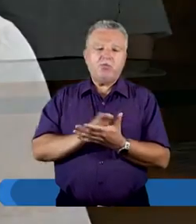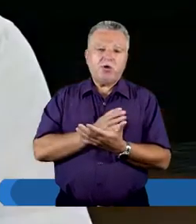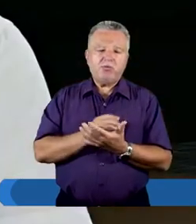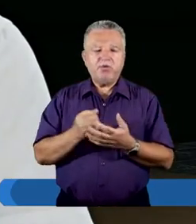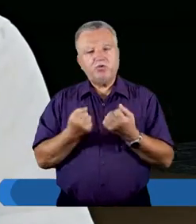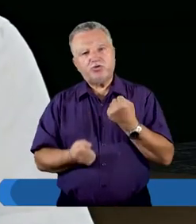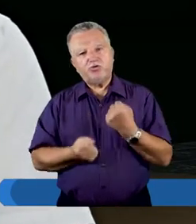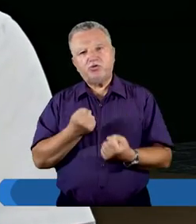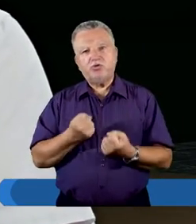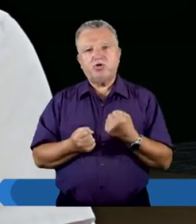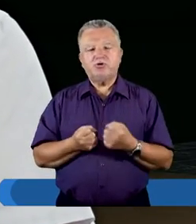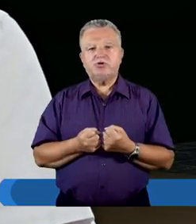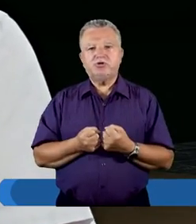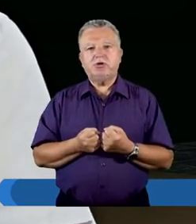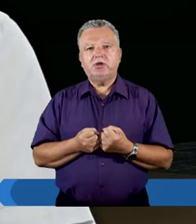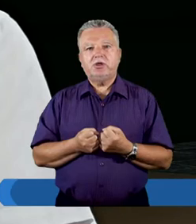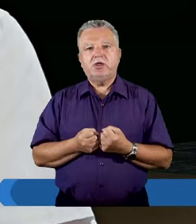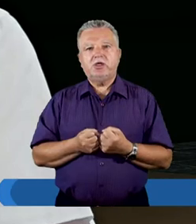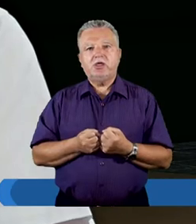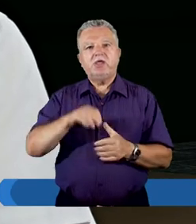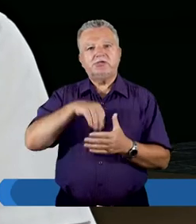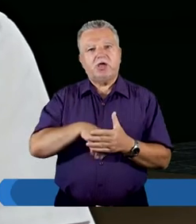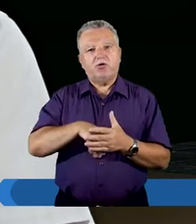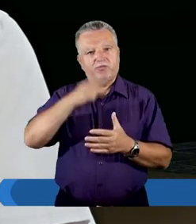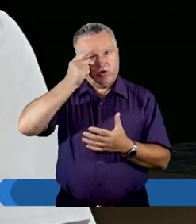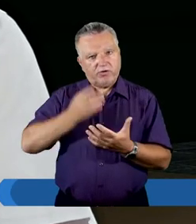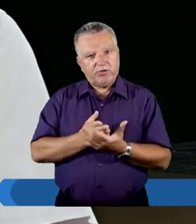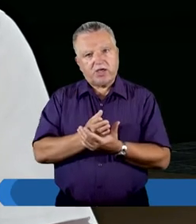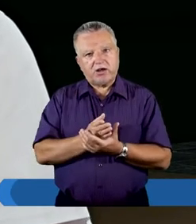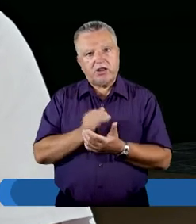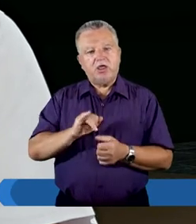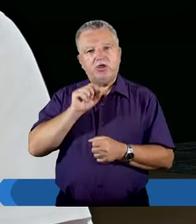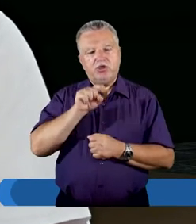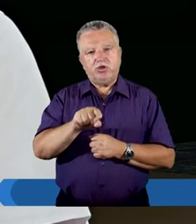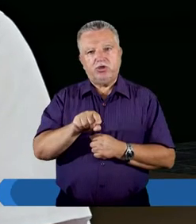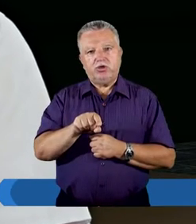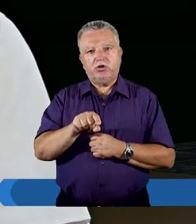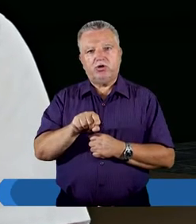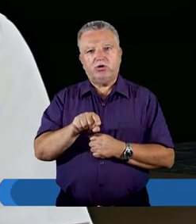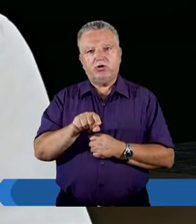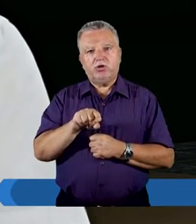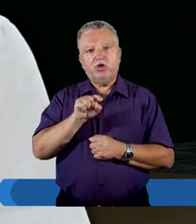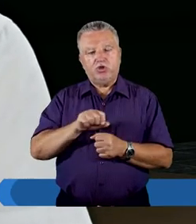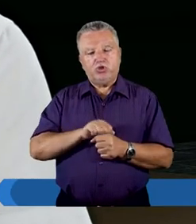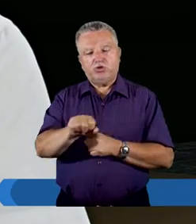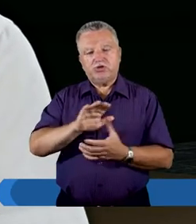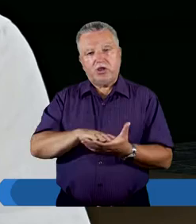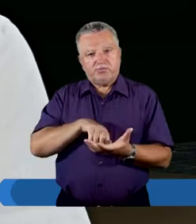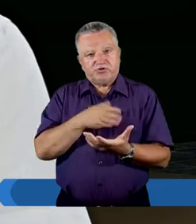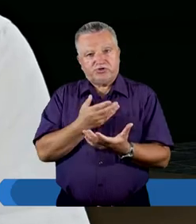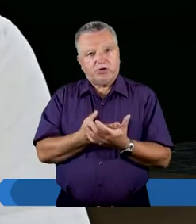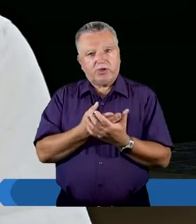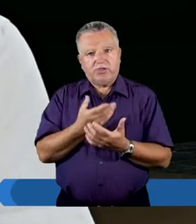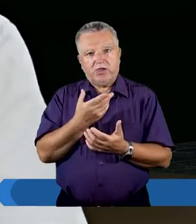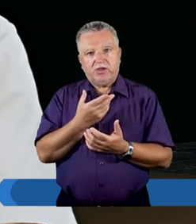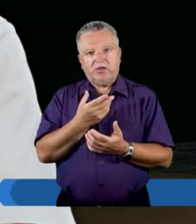prawda, z tym swoim losem, to przecież zachowuje wiarę. I on, to jest taki przykład tej niezłomnej wiary, jaką